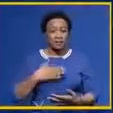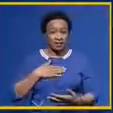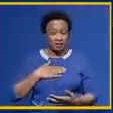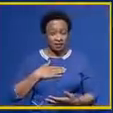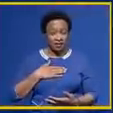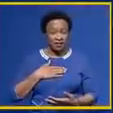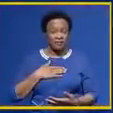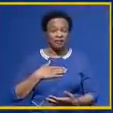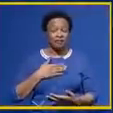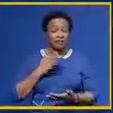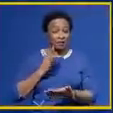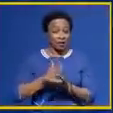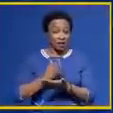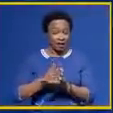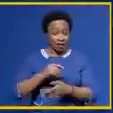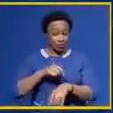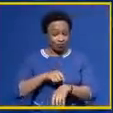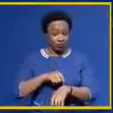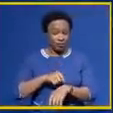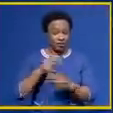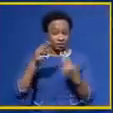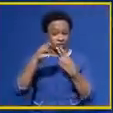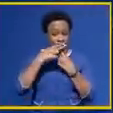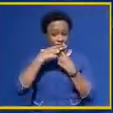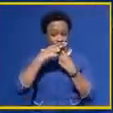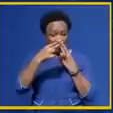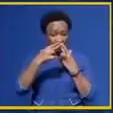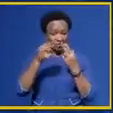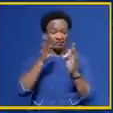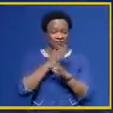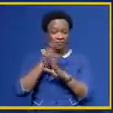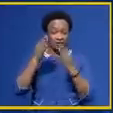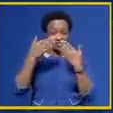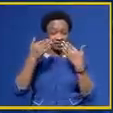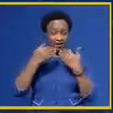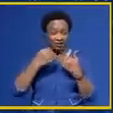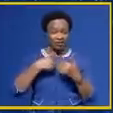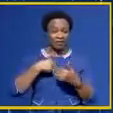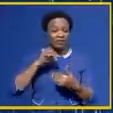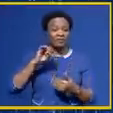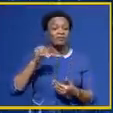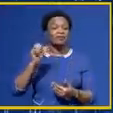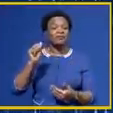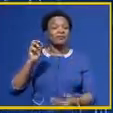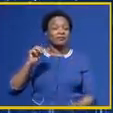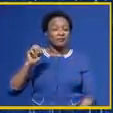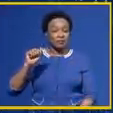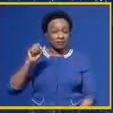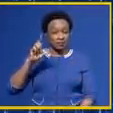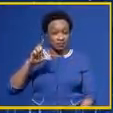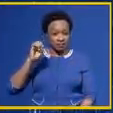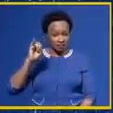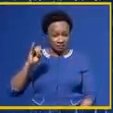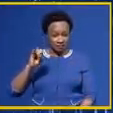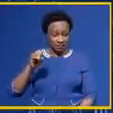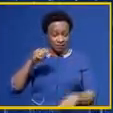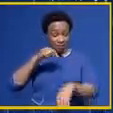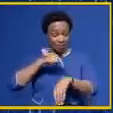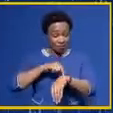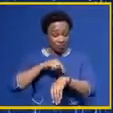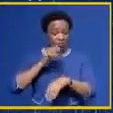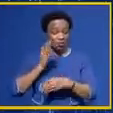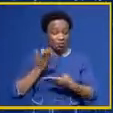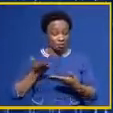Asante sana Rema Salim, hakika ni wasaa utabiri wa hali hewa wa saa 24 kuanzia usiku. Mimi ni Jamal Hashim. Huu ni msimu wa kipupwe, na katika msimu